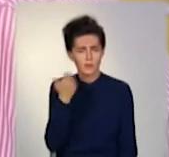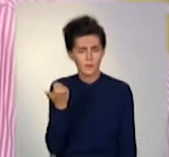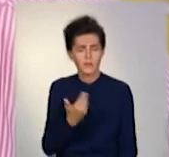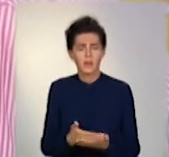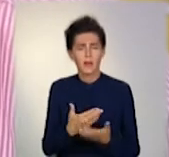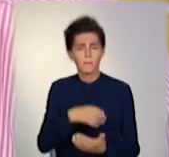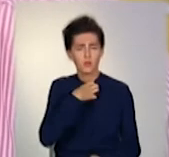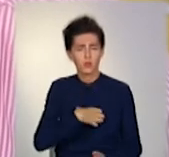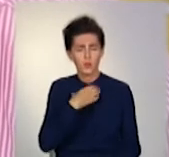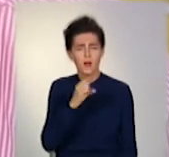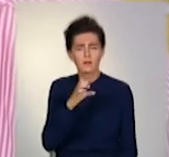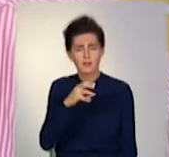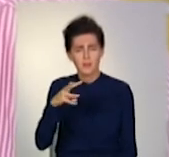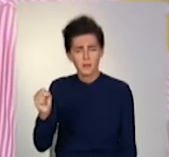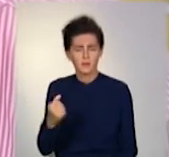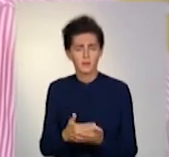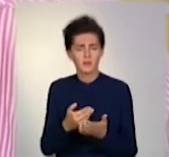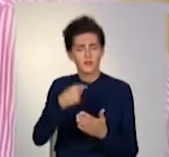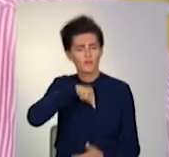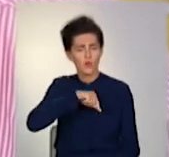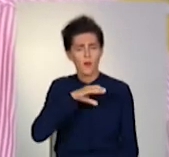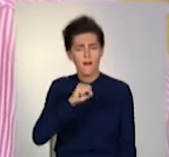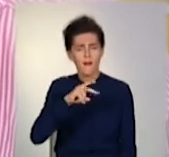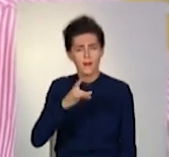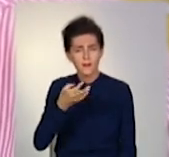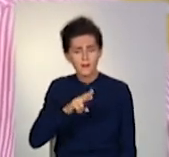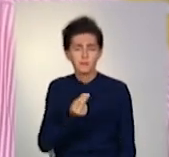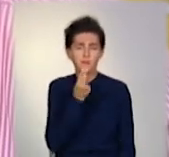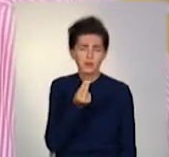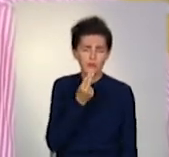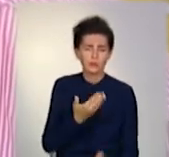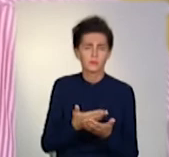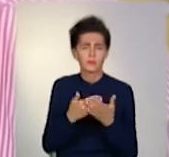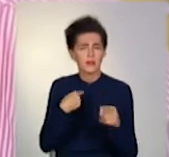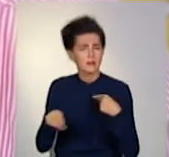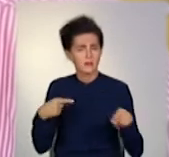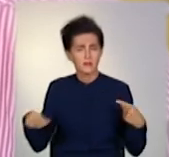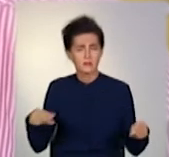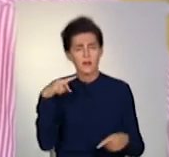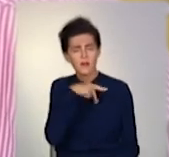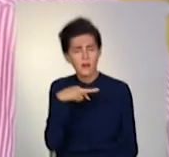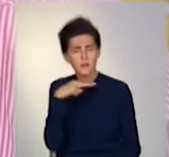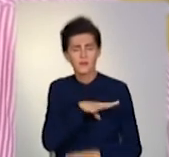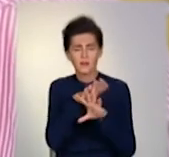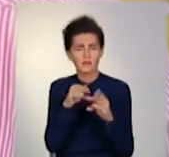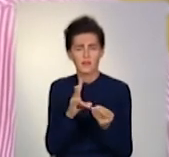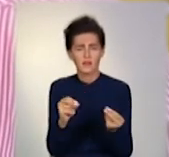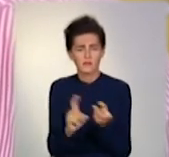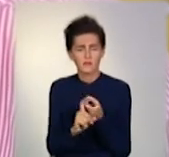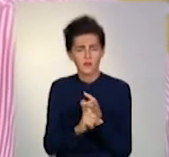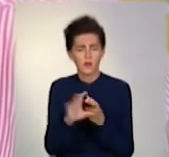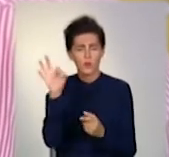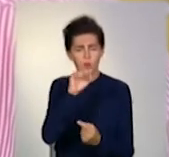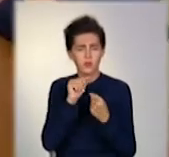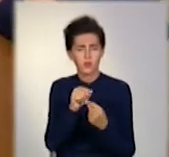бронхиальная астма, аллергические заболевания, атопическая, пищевая аллергия, медикаментозно не являются противопоказанием